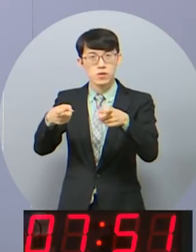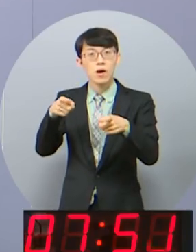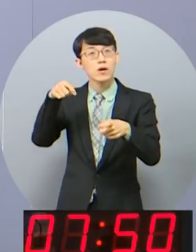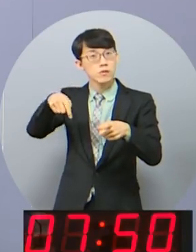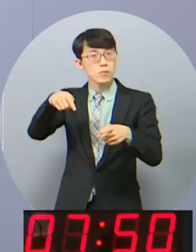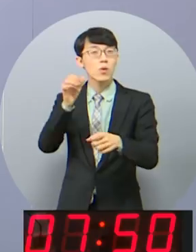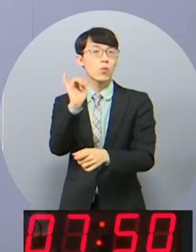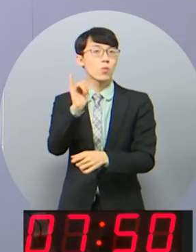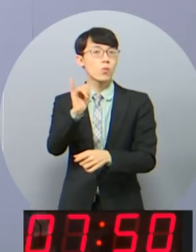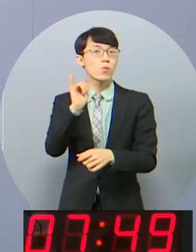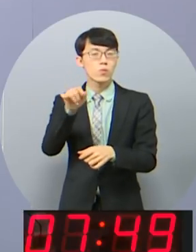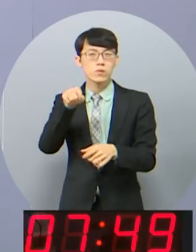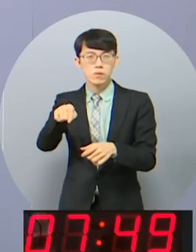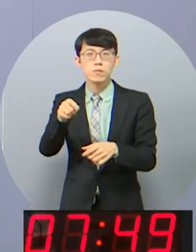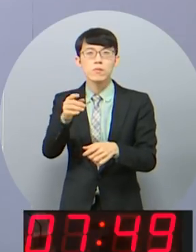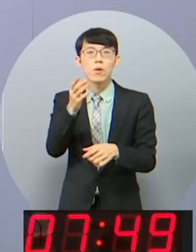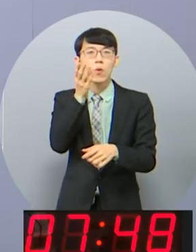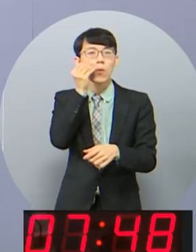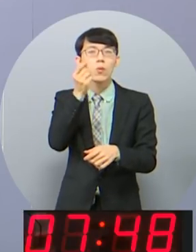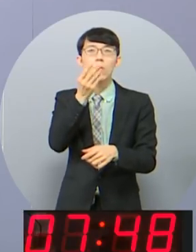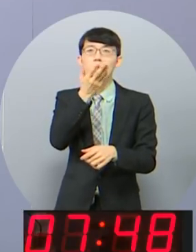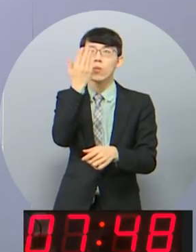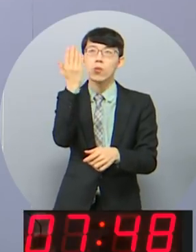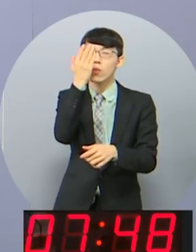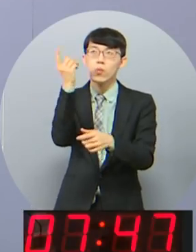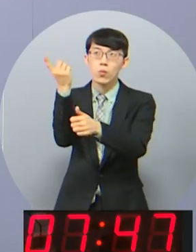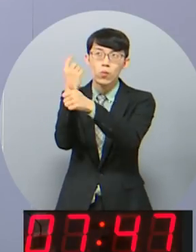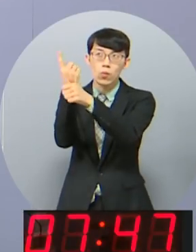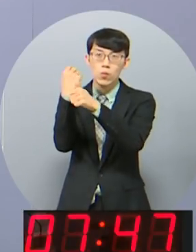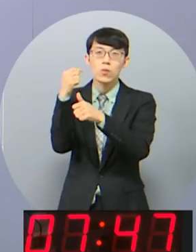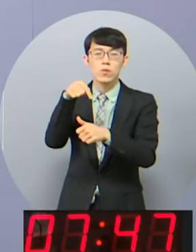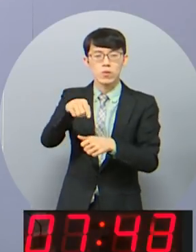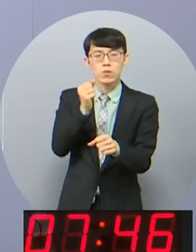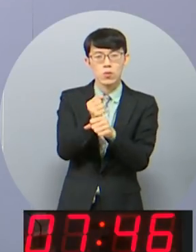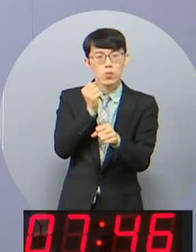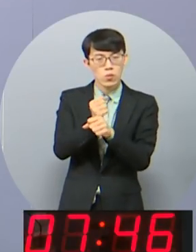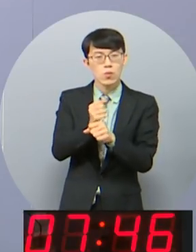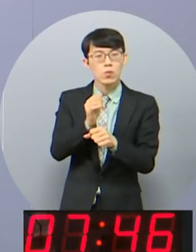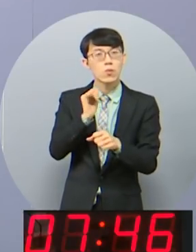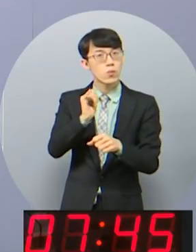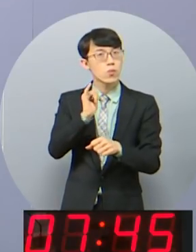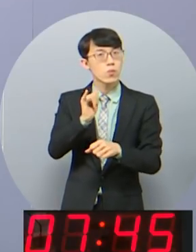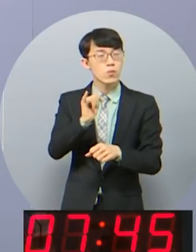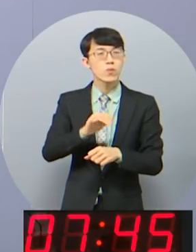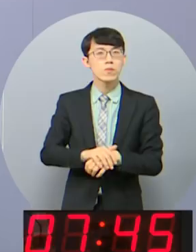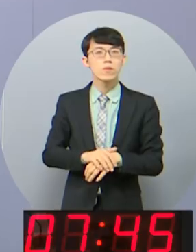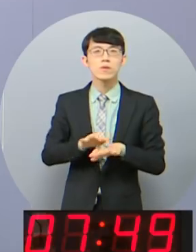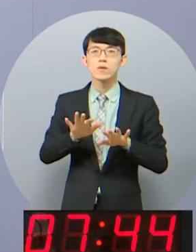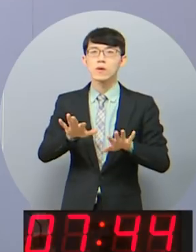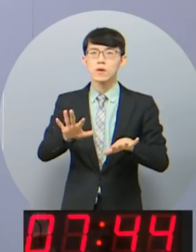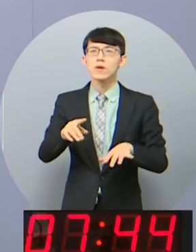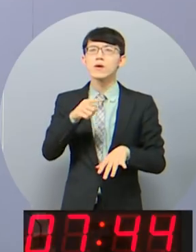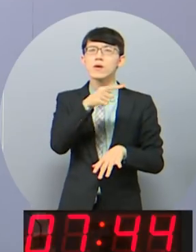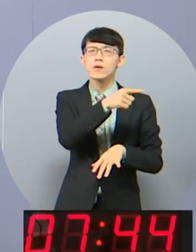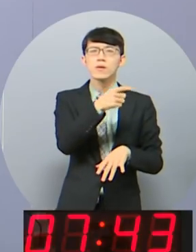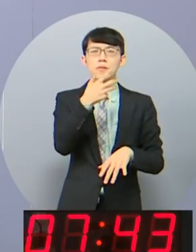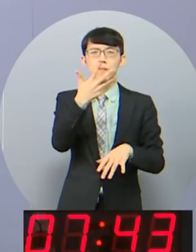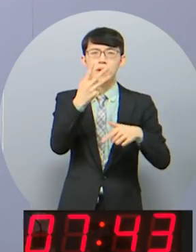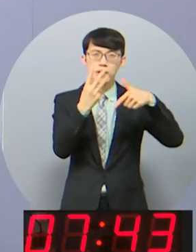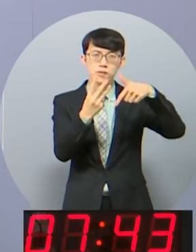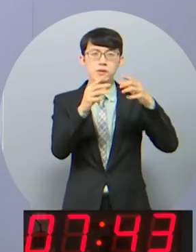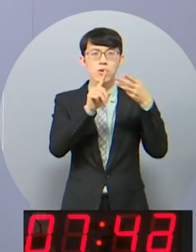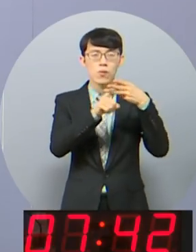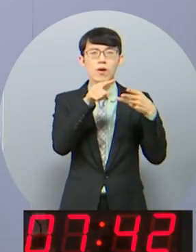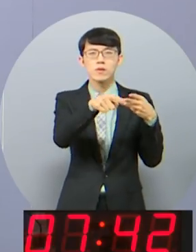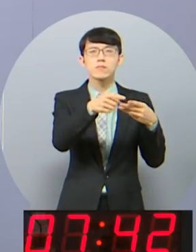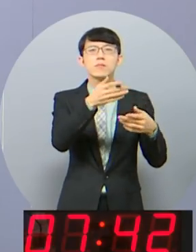遐观光客足多，伫遐个就业机会嘛真好。所以咱即摆北新龙已经停起来，所以我是迄地